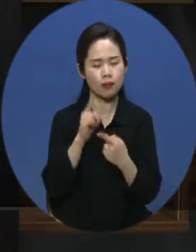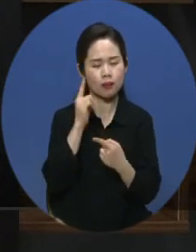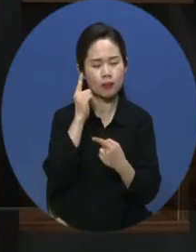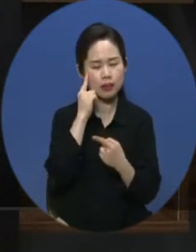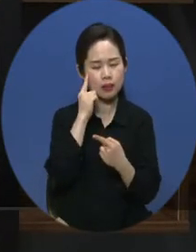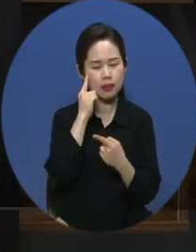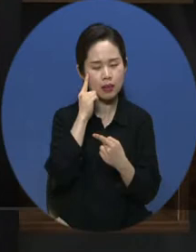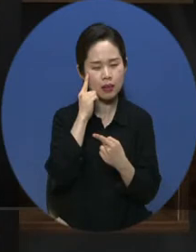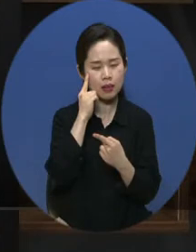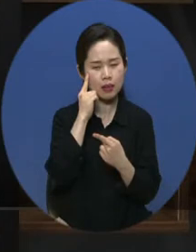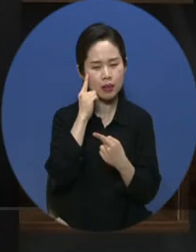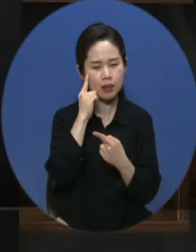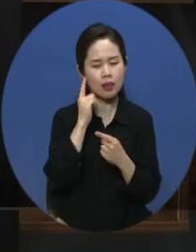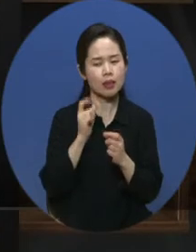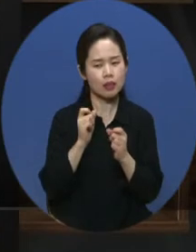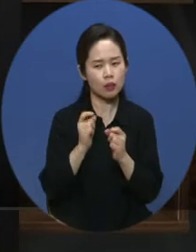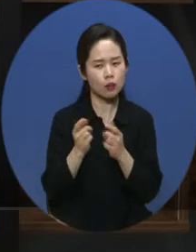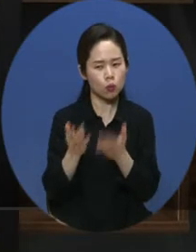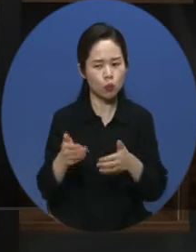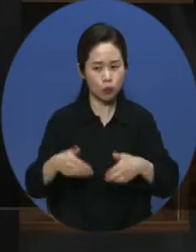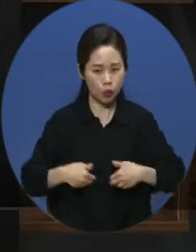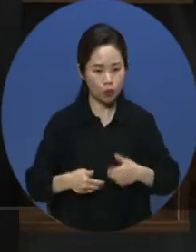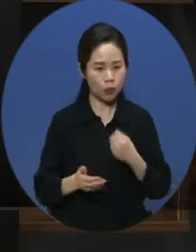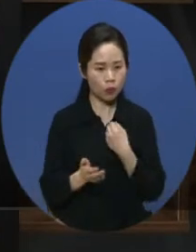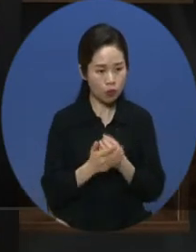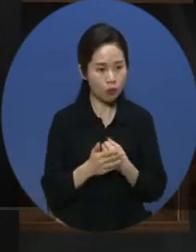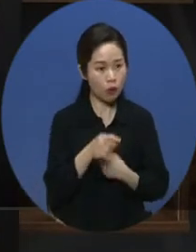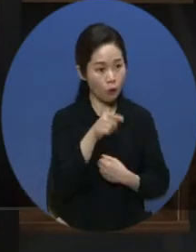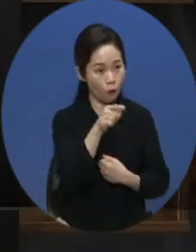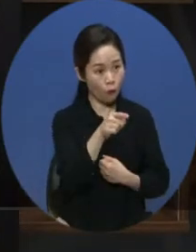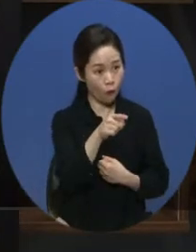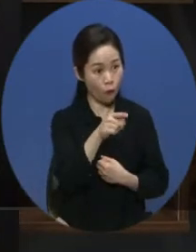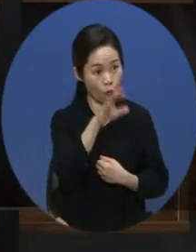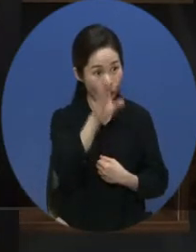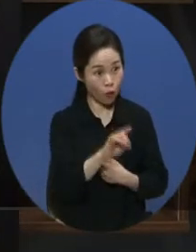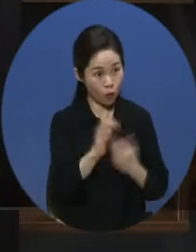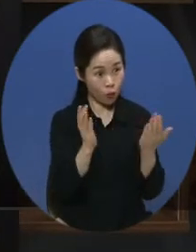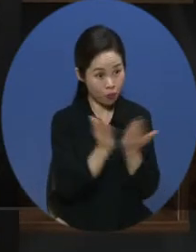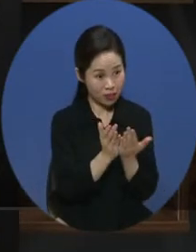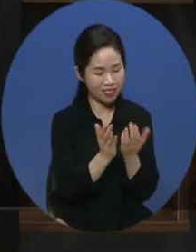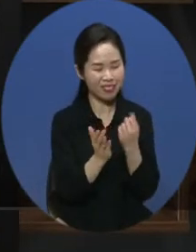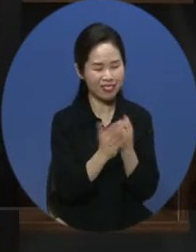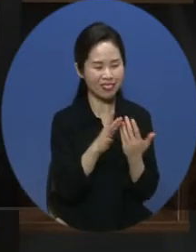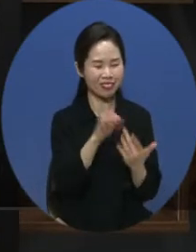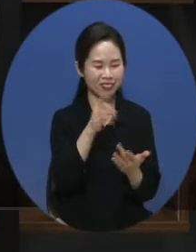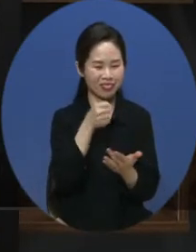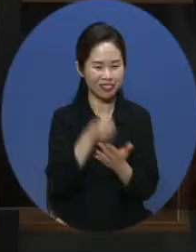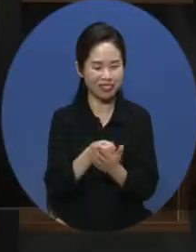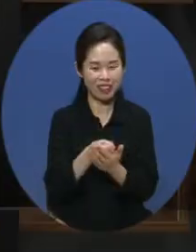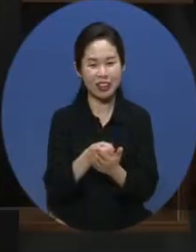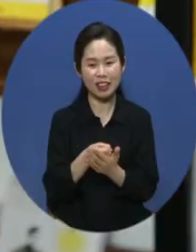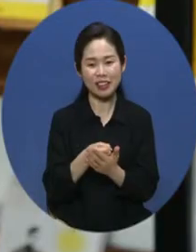있는 작품을 골라야 되겠다라고 생각을 하게 됐고요. 그래서 이 작품을 선정하게 됐습니다. 그럼